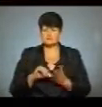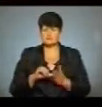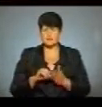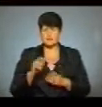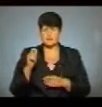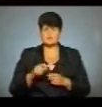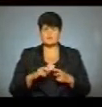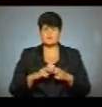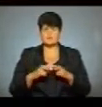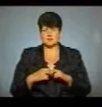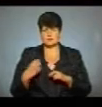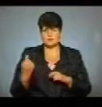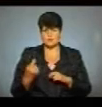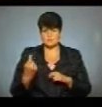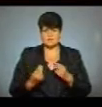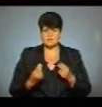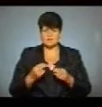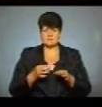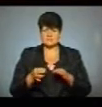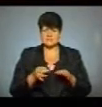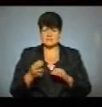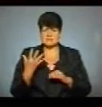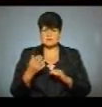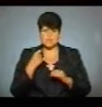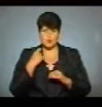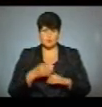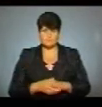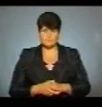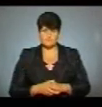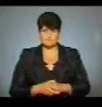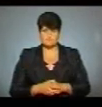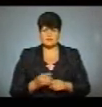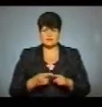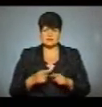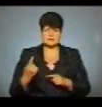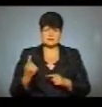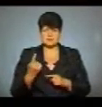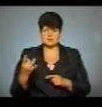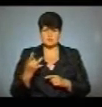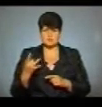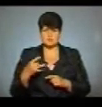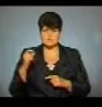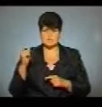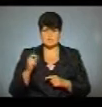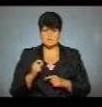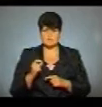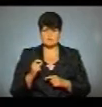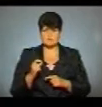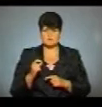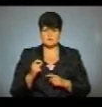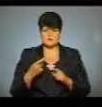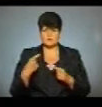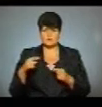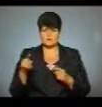Приїхав з Івано-Франківської області, каже, грає у шашки з 5 років. Це перший раз, як я їду в